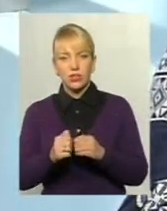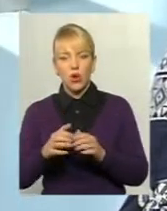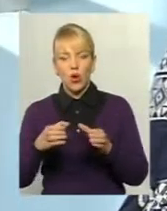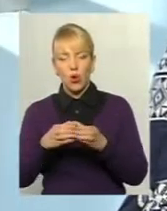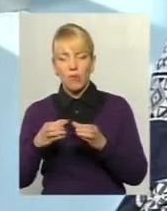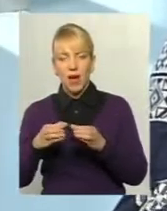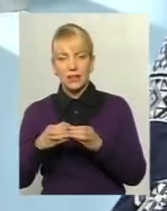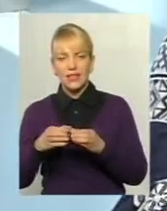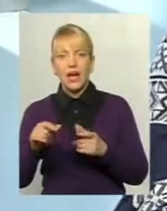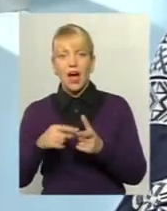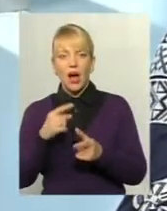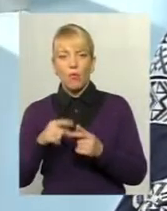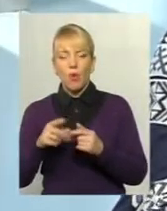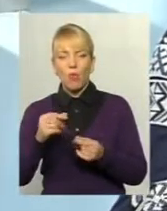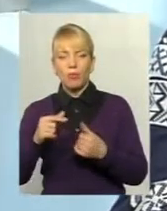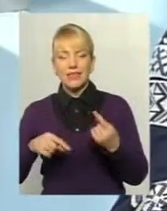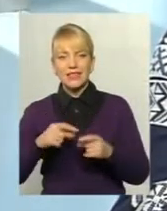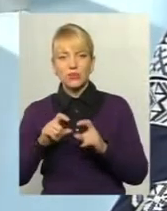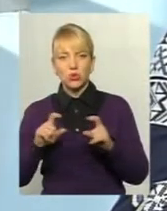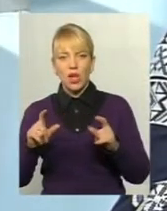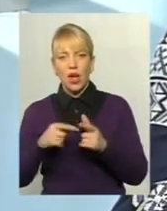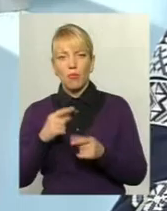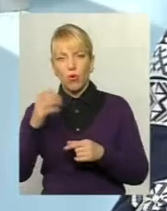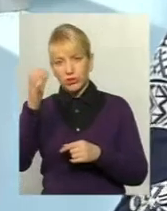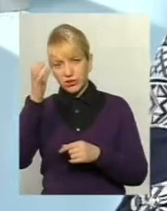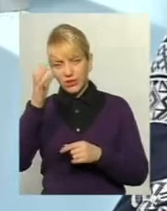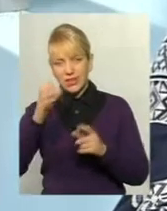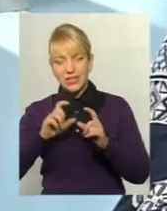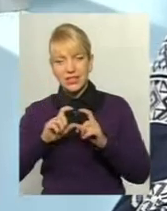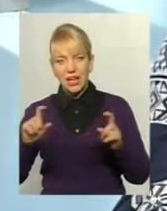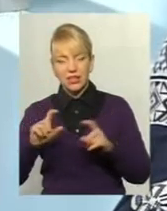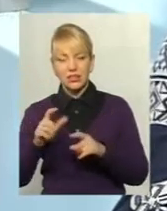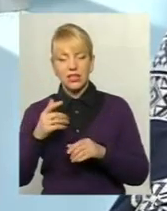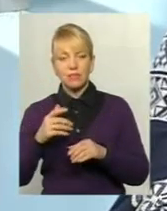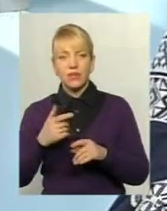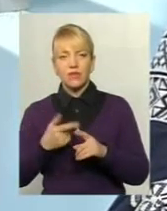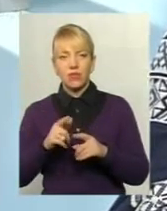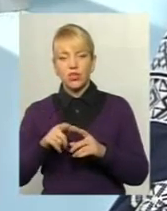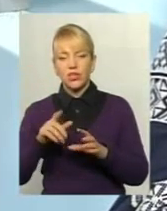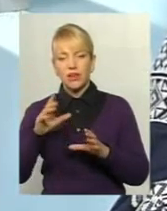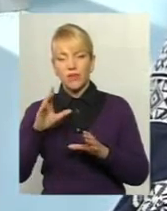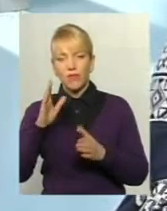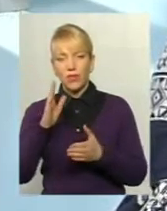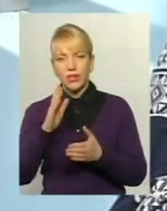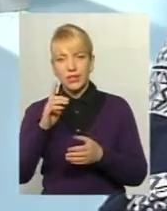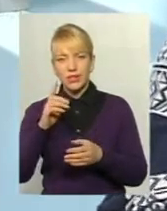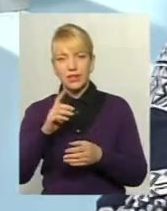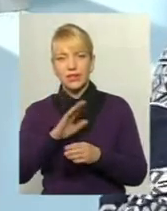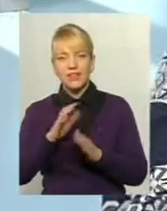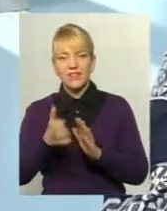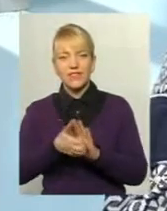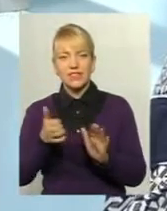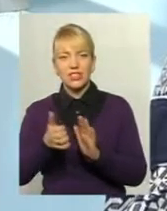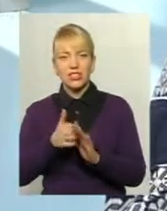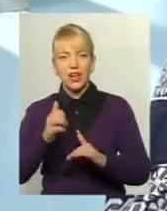або бізнес-установи, або освітні заклади не досить володіють професійною лексикою і не можуть